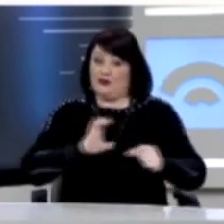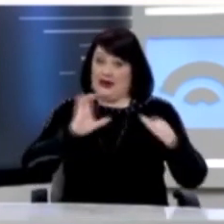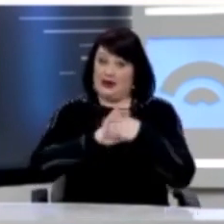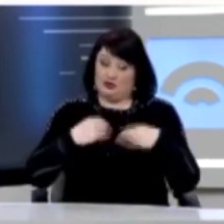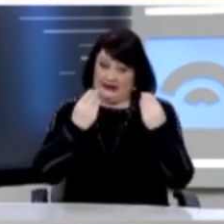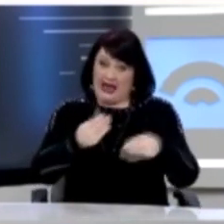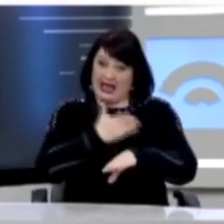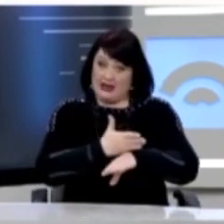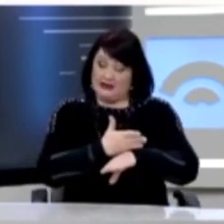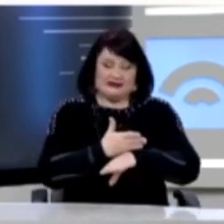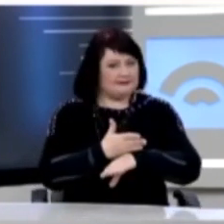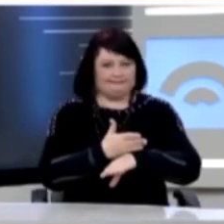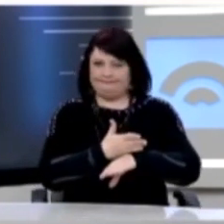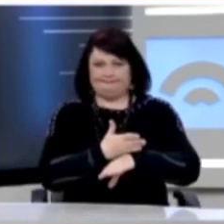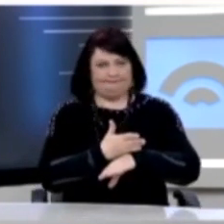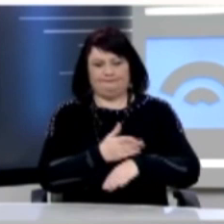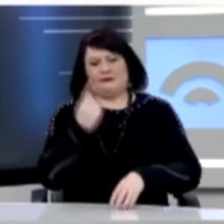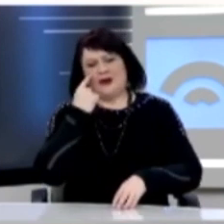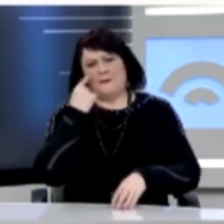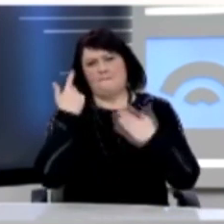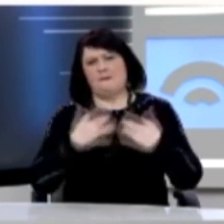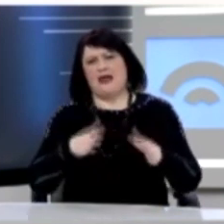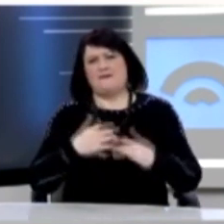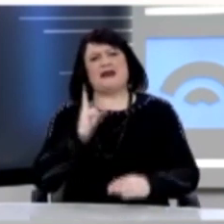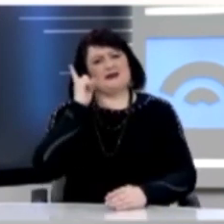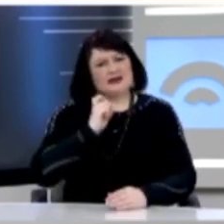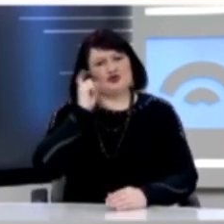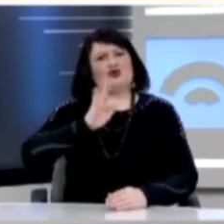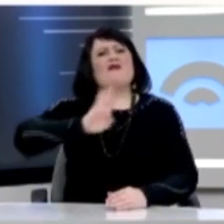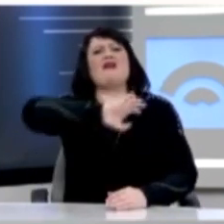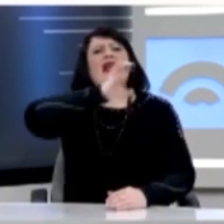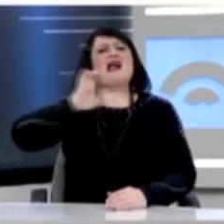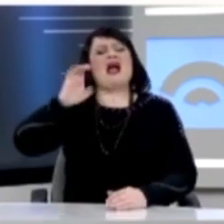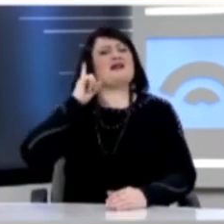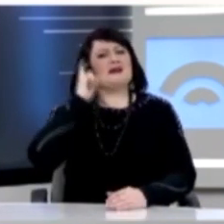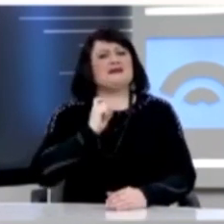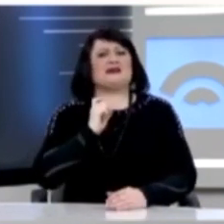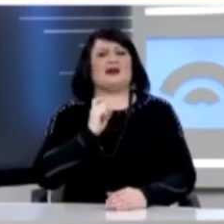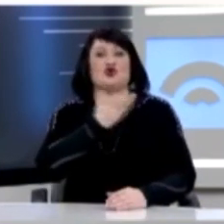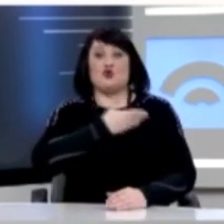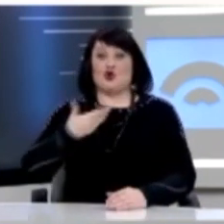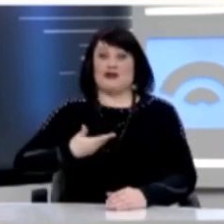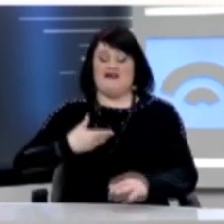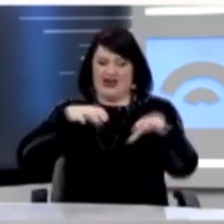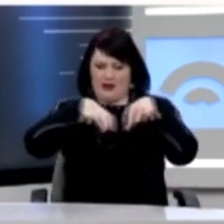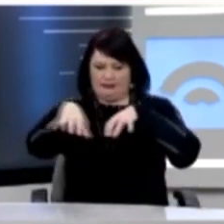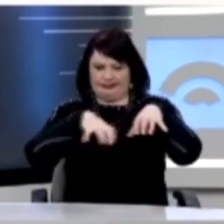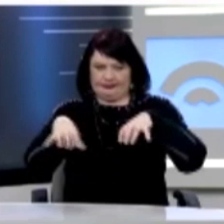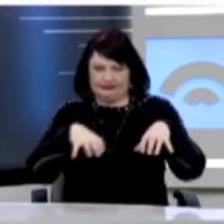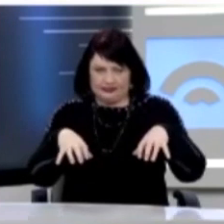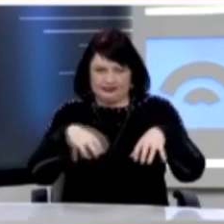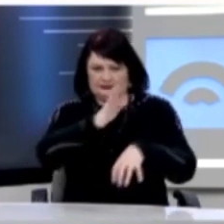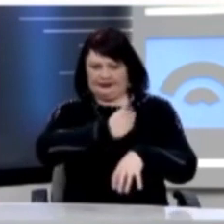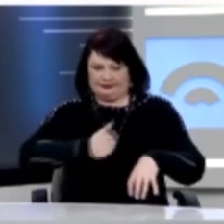Ένωση την έχουν δοκιμάσει στο πετσί τους οι λαοί των Βαλκανίων με το διαμελισμό της Ιουγκοσλαβίας, τη